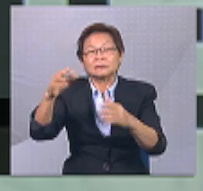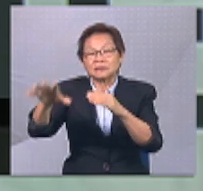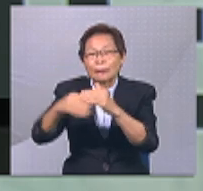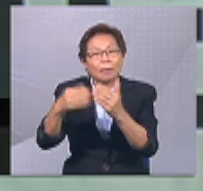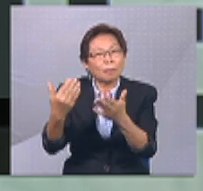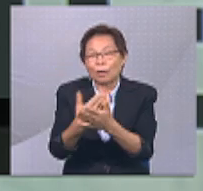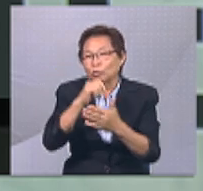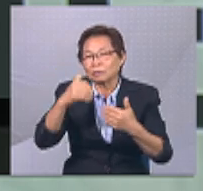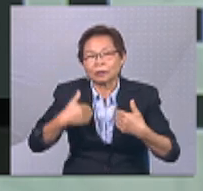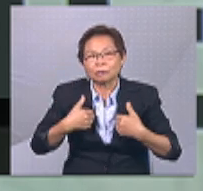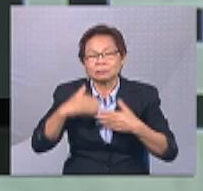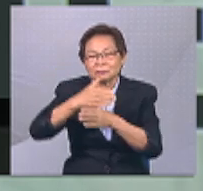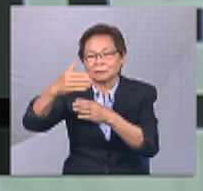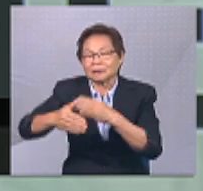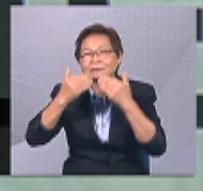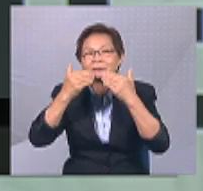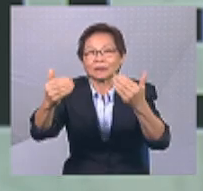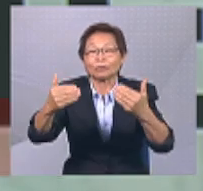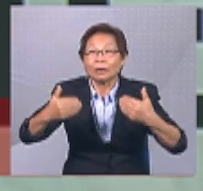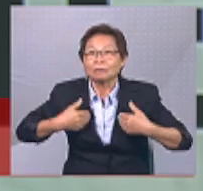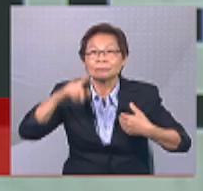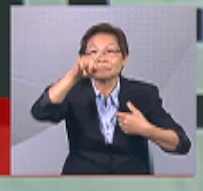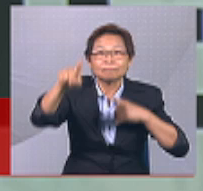terima kasih. Kalau ada apa-apa soalan, silakan.